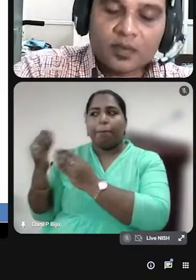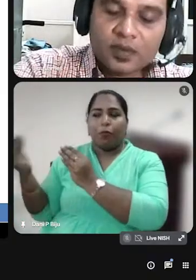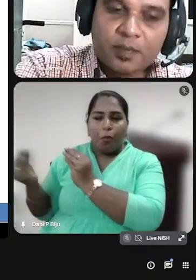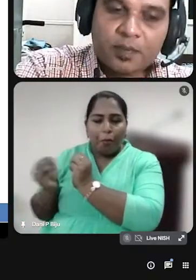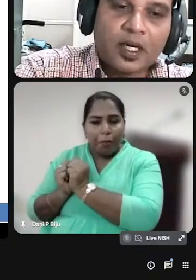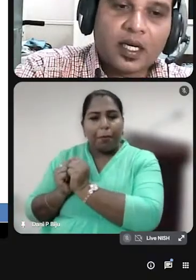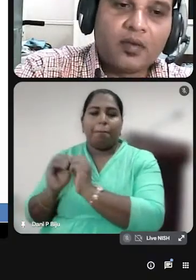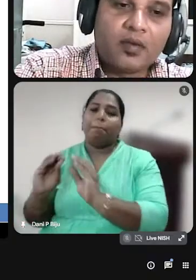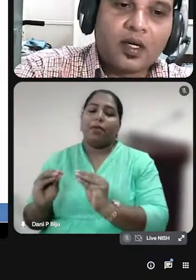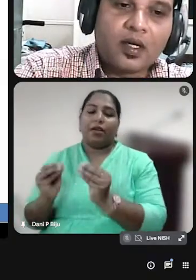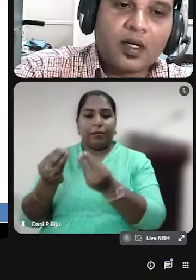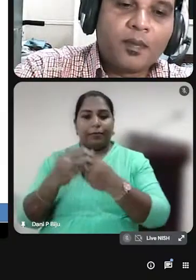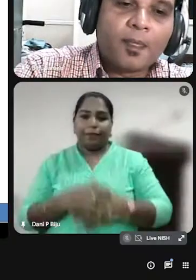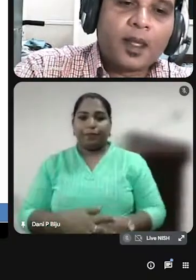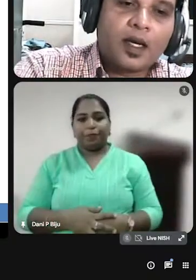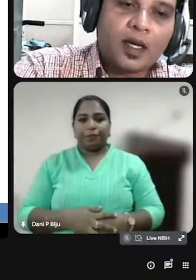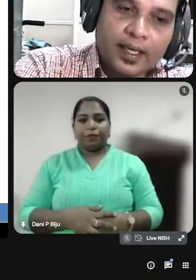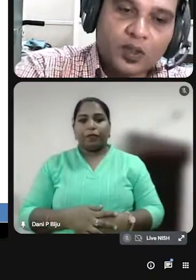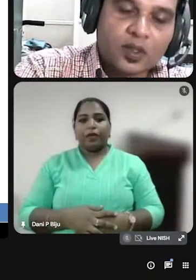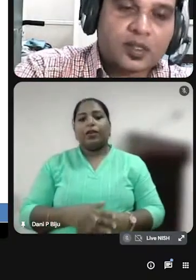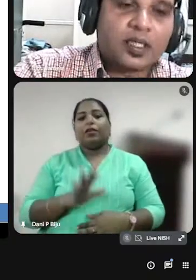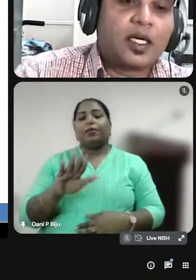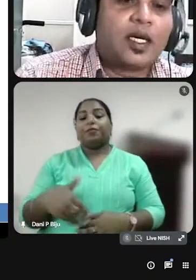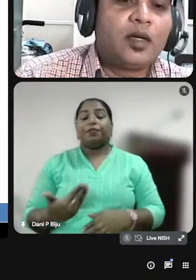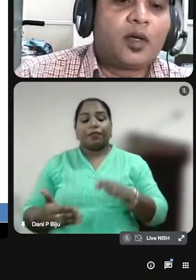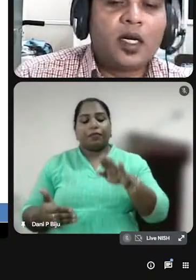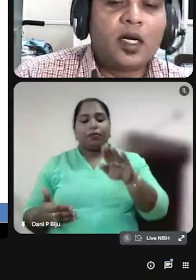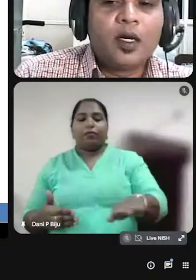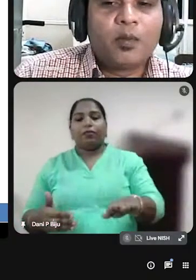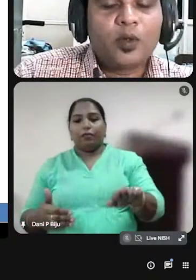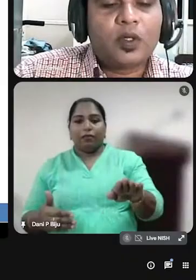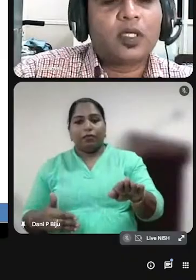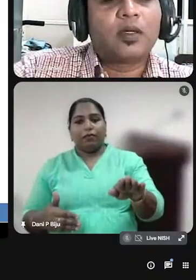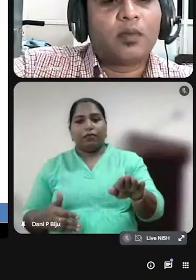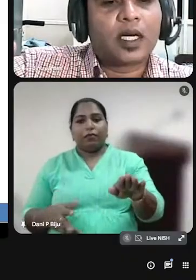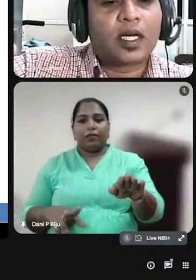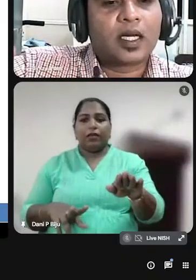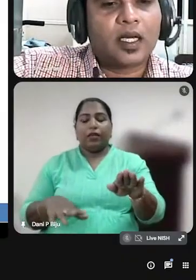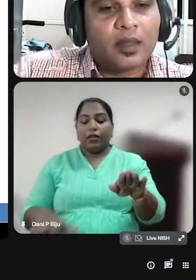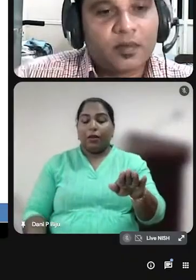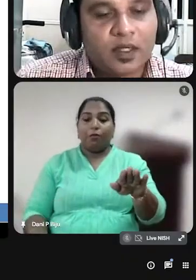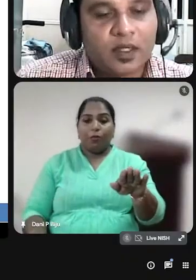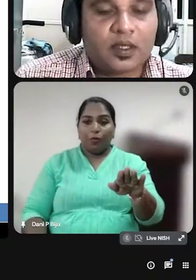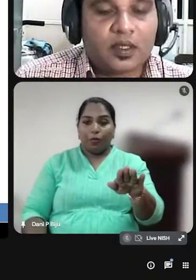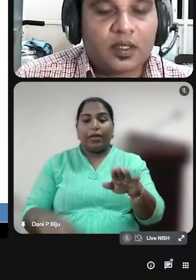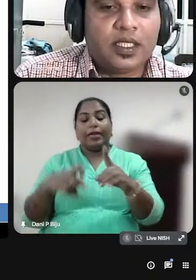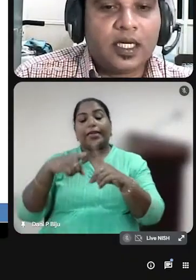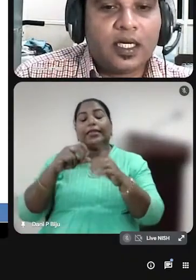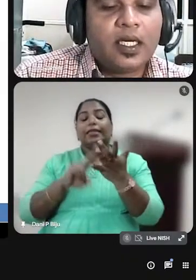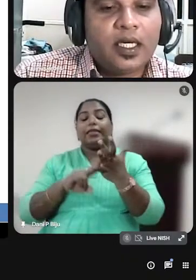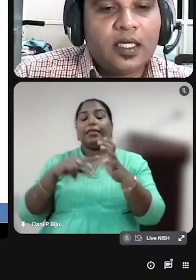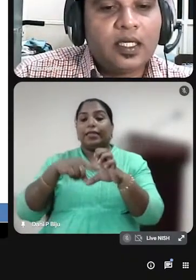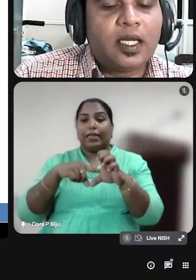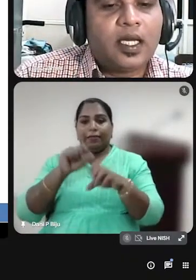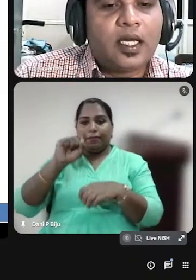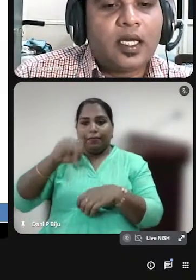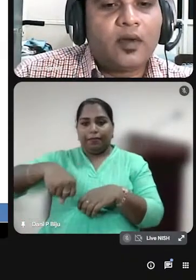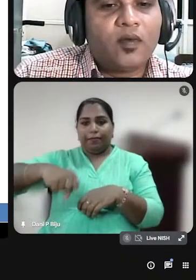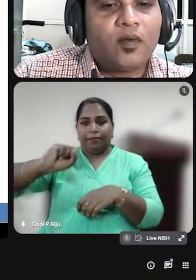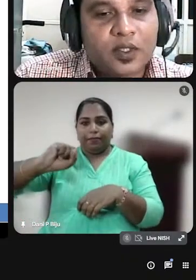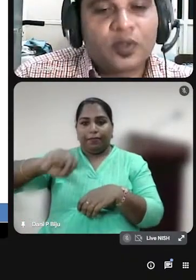ഈ സ്റ്റെപ്പിൽ കാല് വെക്കുക, ഹൈറ്റ് ഉള്ള സ്ഥലത്ത് കാല് വെക്കുക, മുട്ട് മടക്കുകയും നിവർത്തുകയും ചെയ്യും.